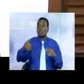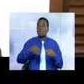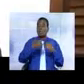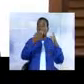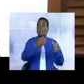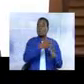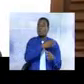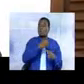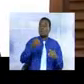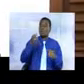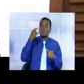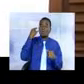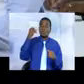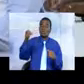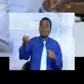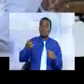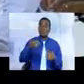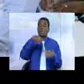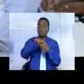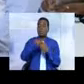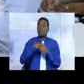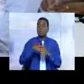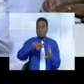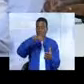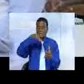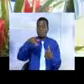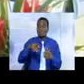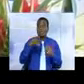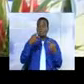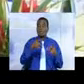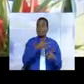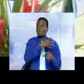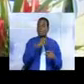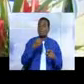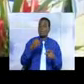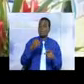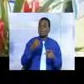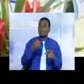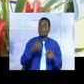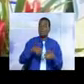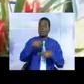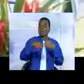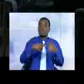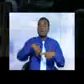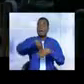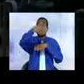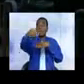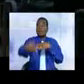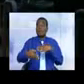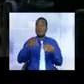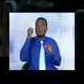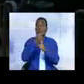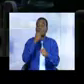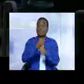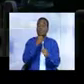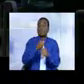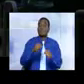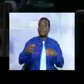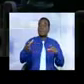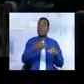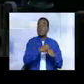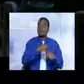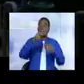planchent sur les conclusions de différentes études précédemment menées. Ils vont, à l'issue de leurs travaux, adopter